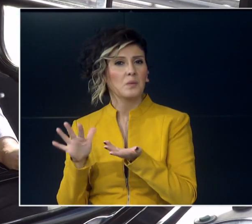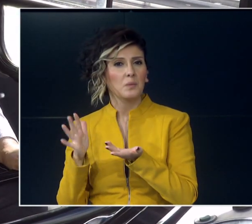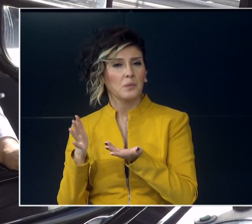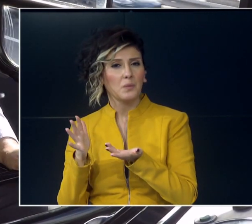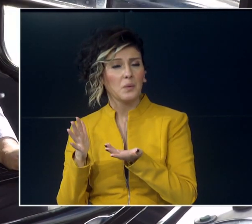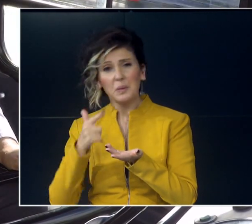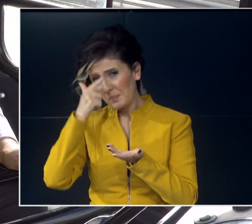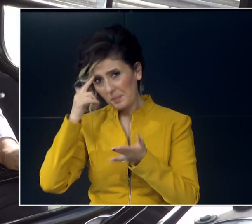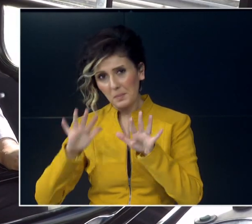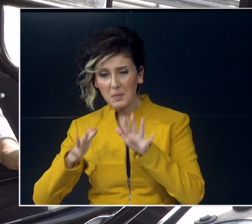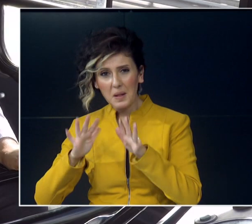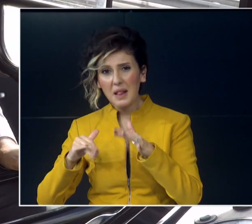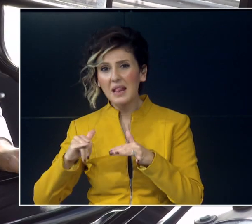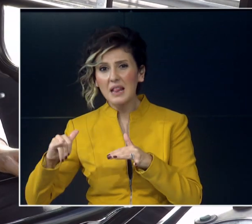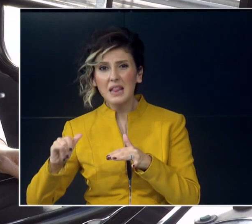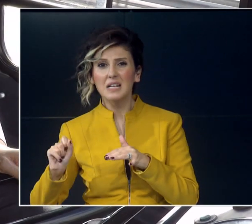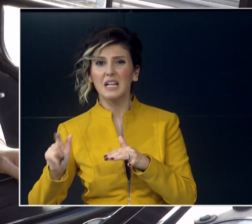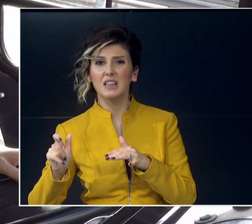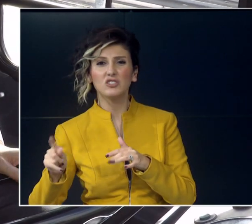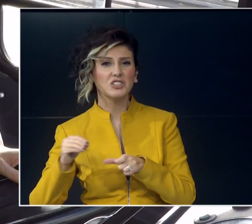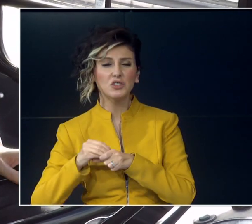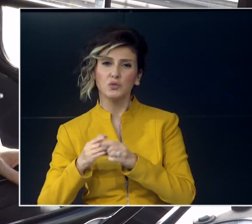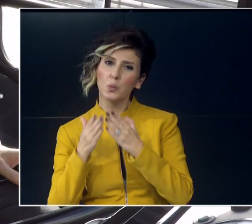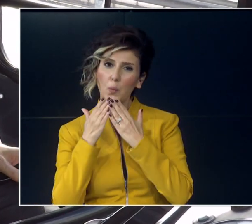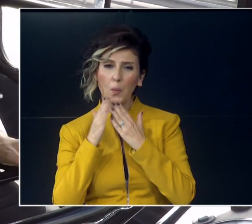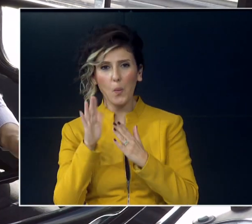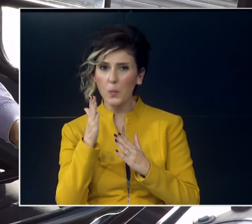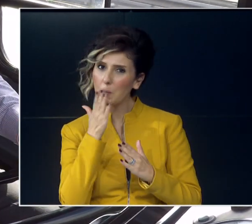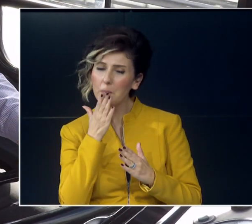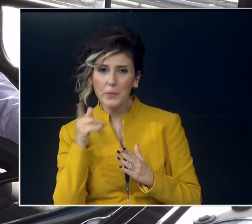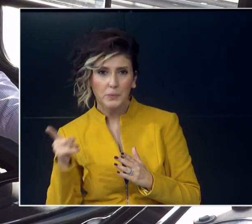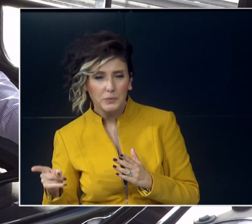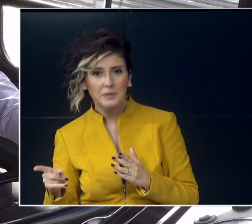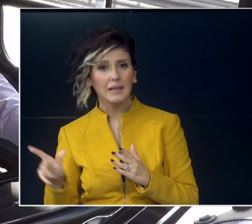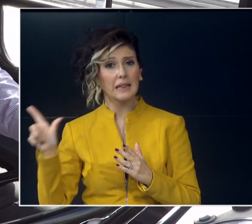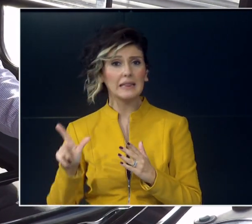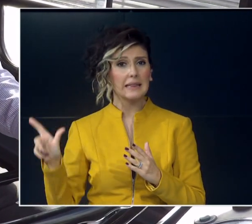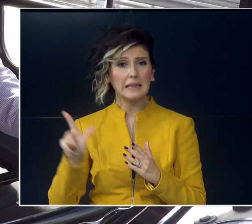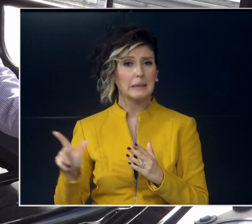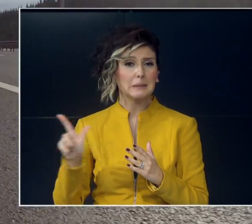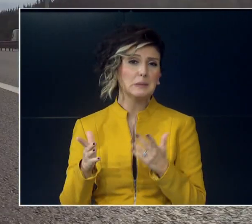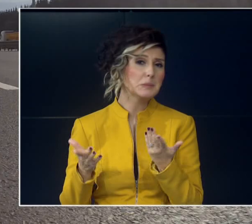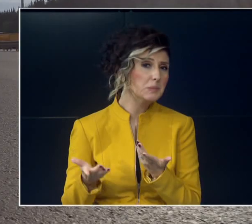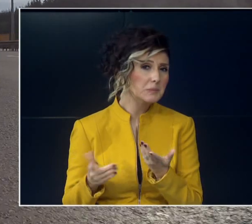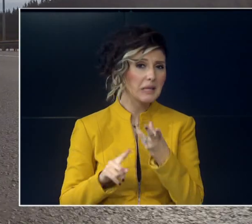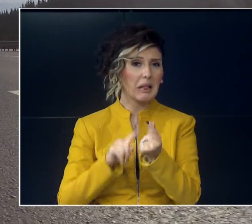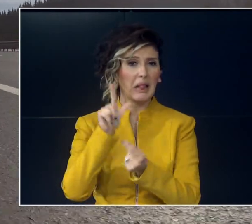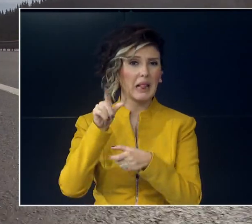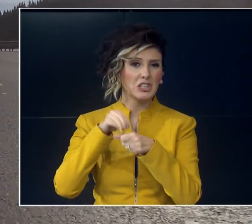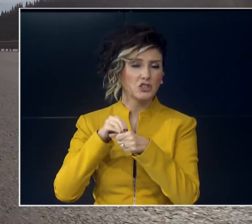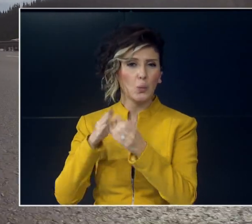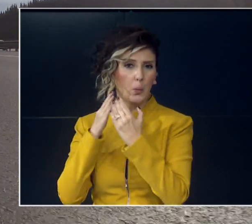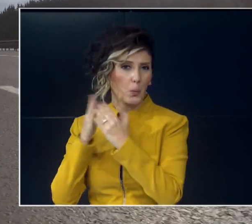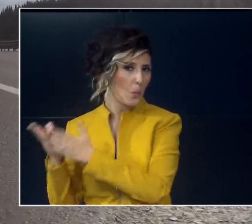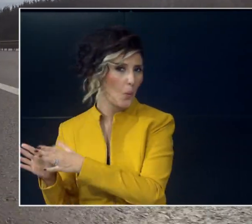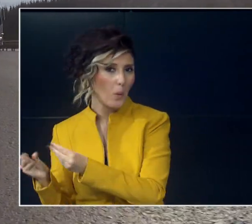Ortayı da belki en yakın ilçede okuyabilirsiniz. Liseyi de ilde